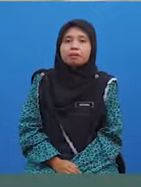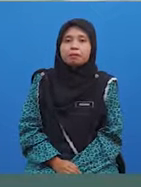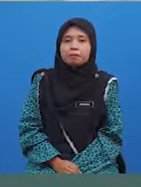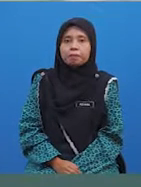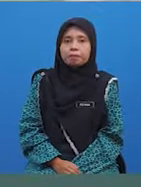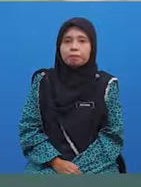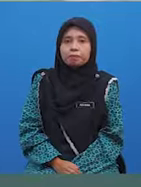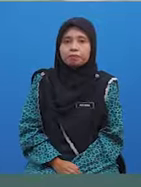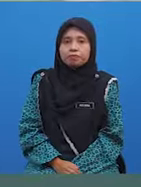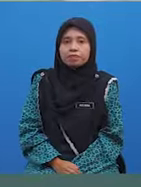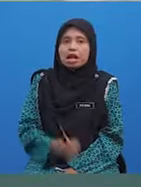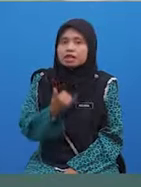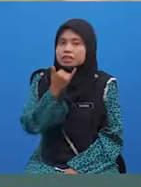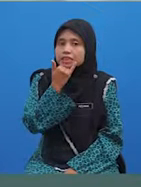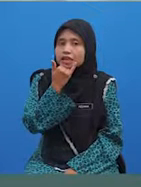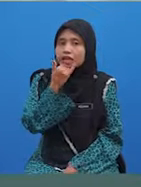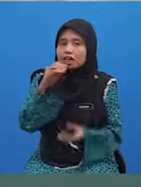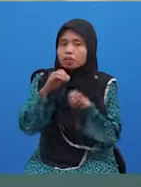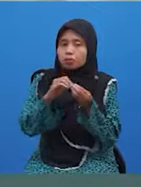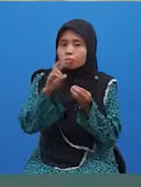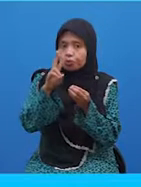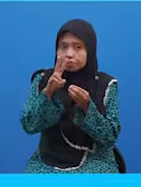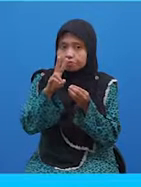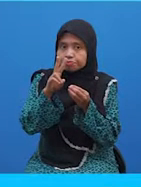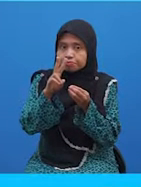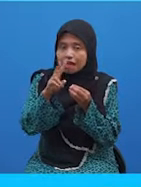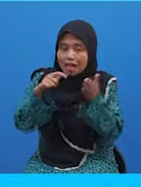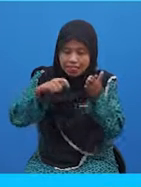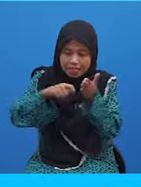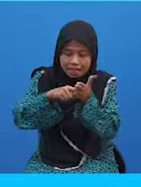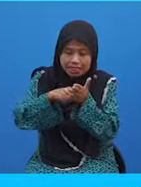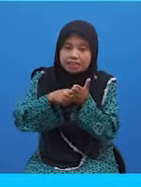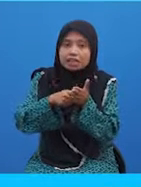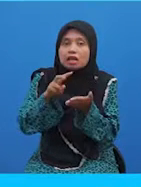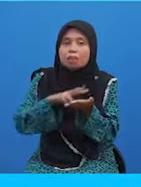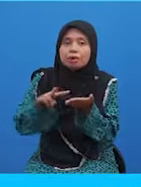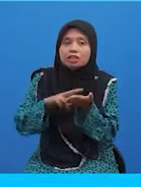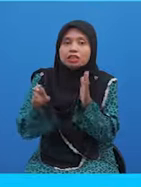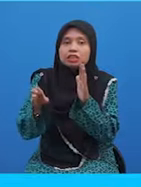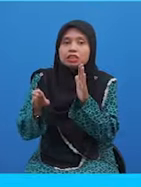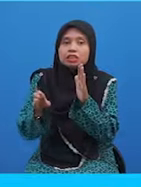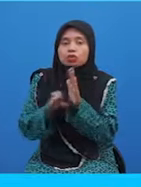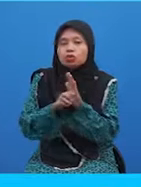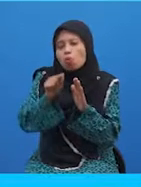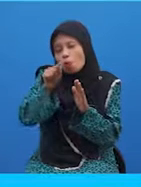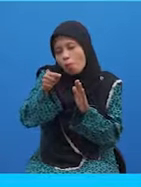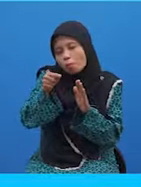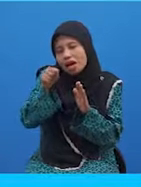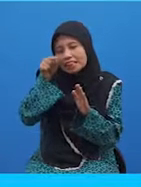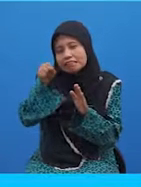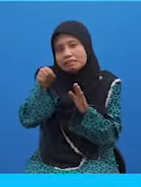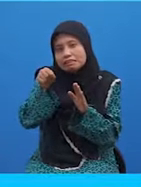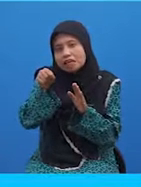sekalian, kesalahan yang kedua ialah tanda baca seperti tanda koma,